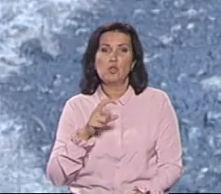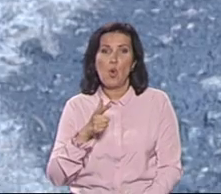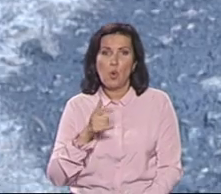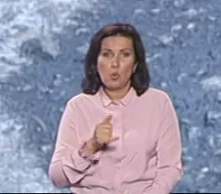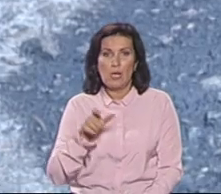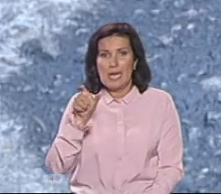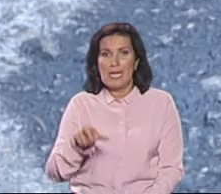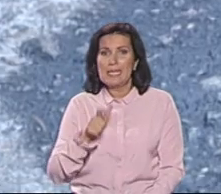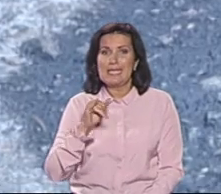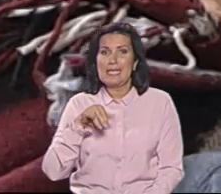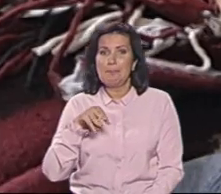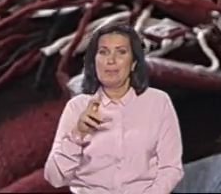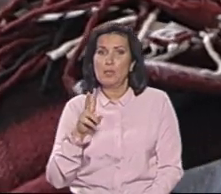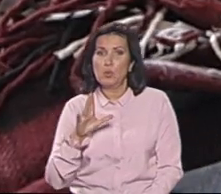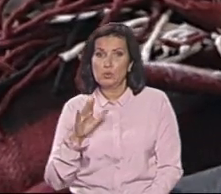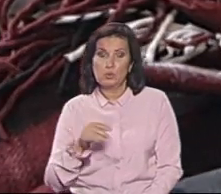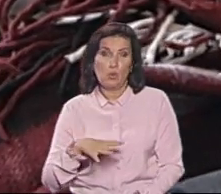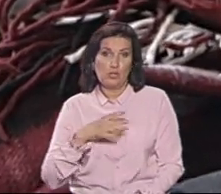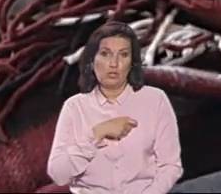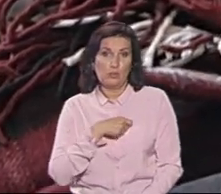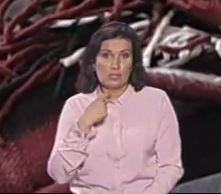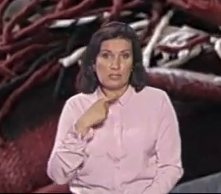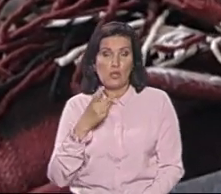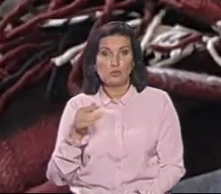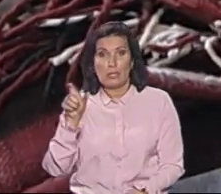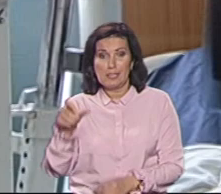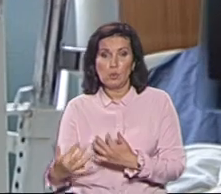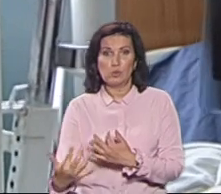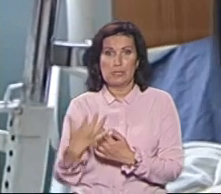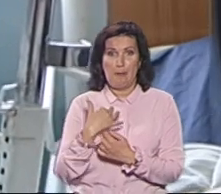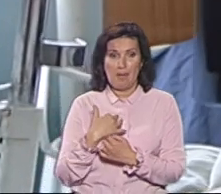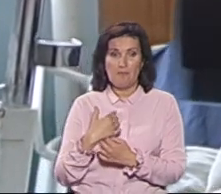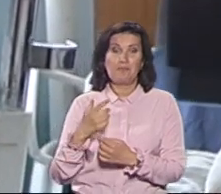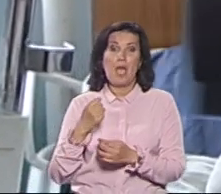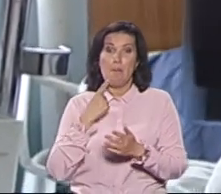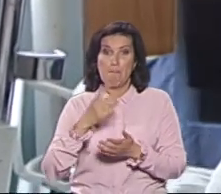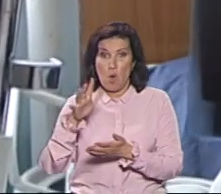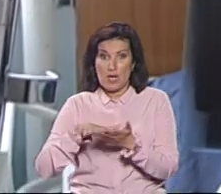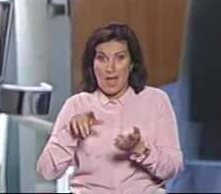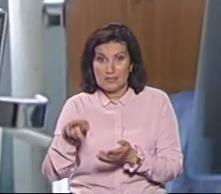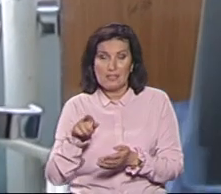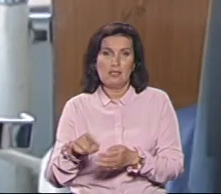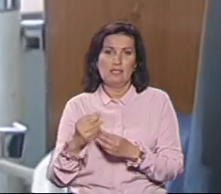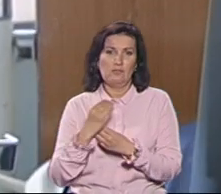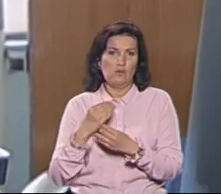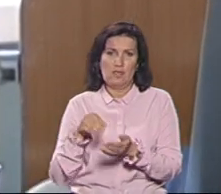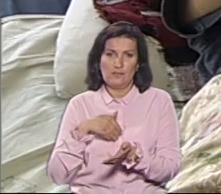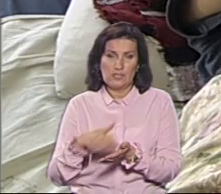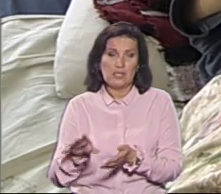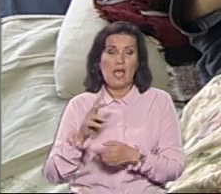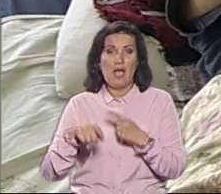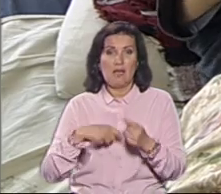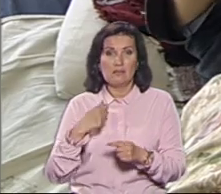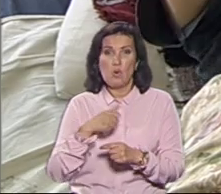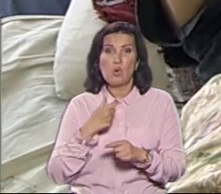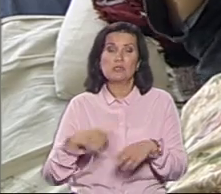В'ячеславові Хімікусу. Тодішній депутат сказав, Хімікус напав на нього. Поранений звинувачення відкидав, а в липні того ж року прокуратура закрила справу